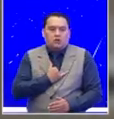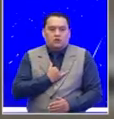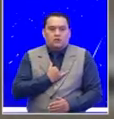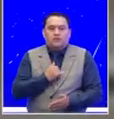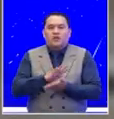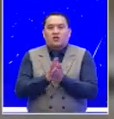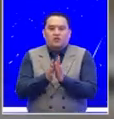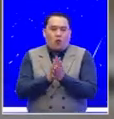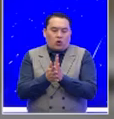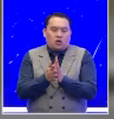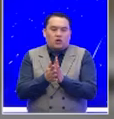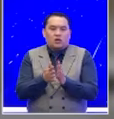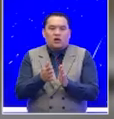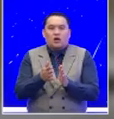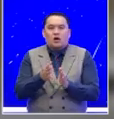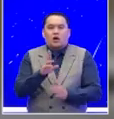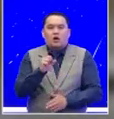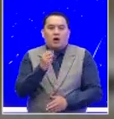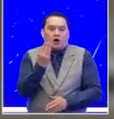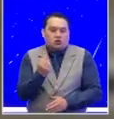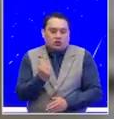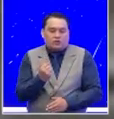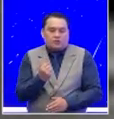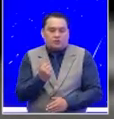творог, каша,